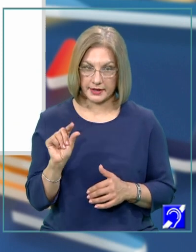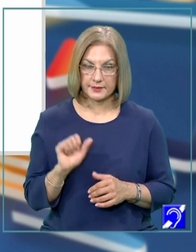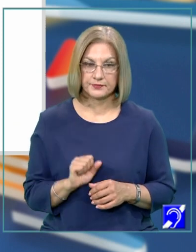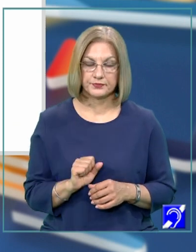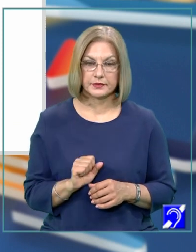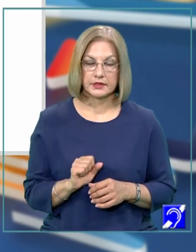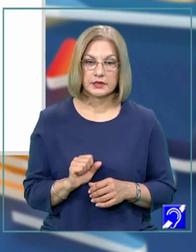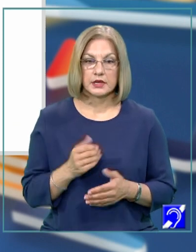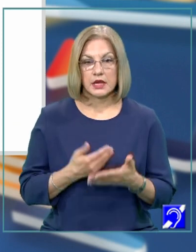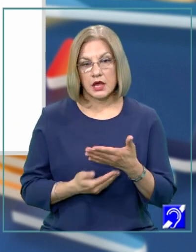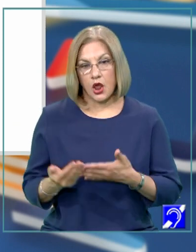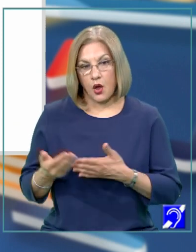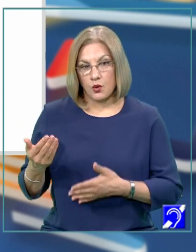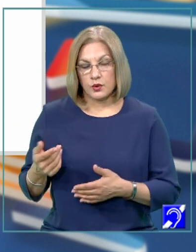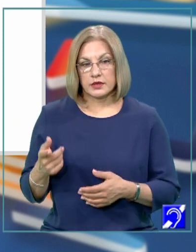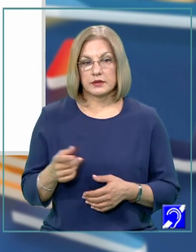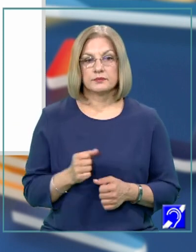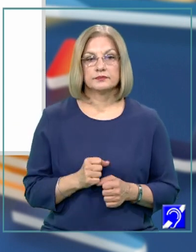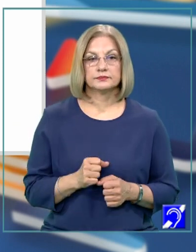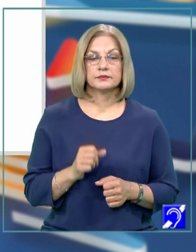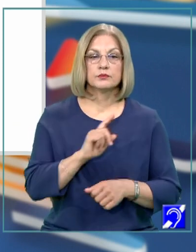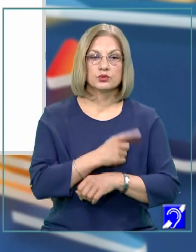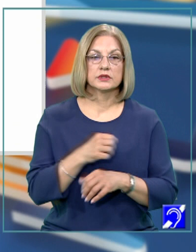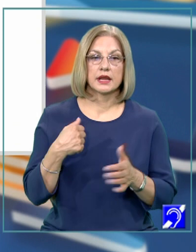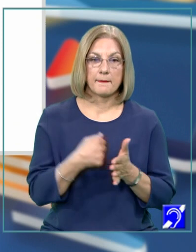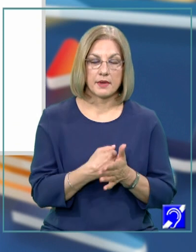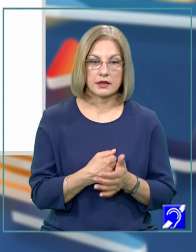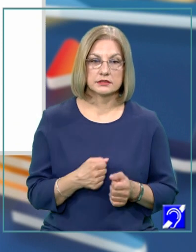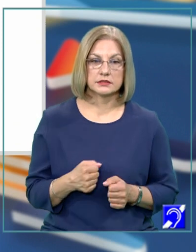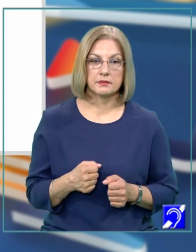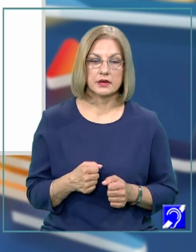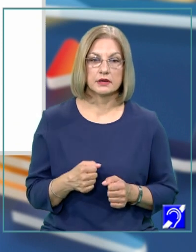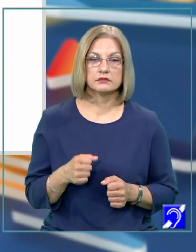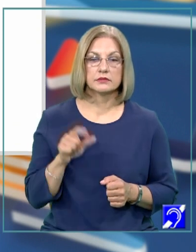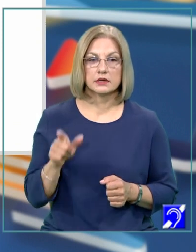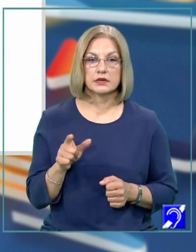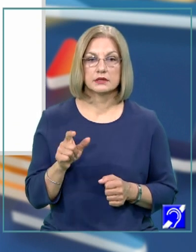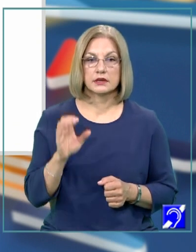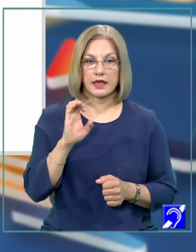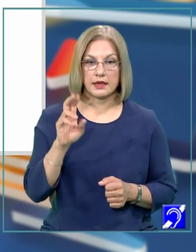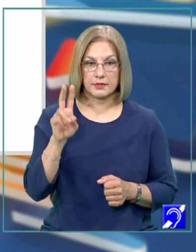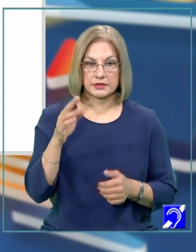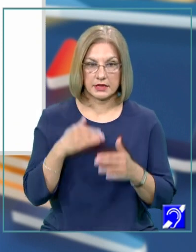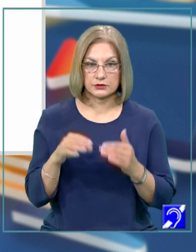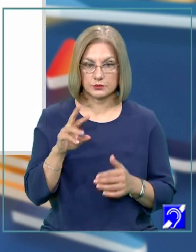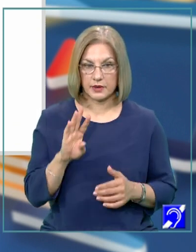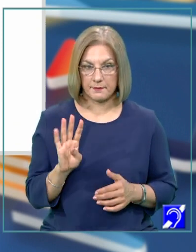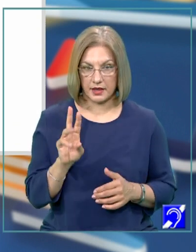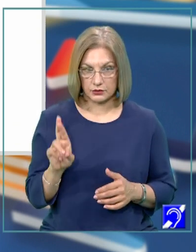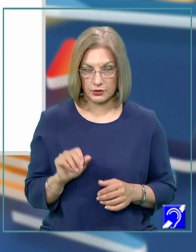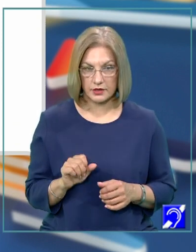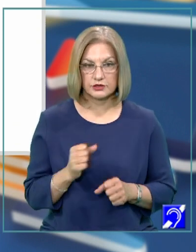în locuind expresie a puterii maxime în relația de pe ecran și